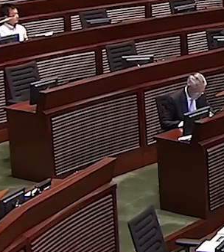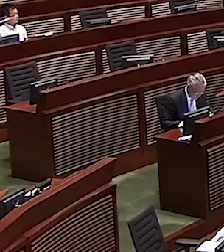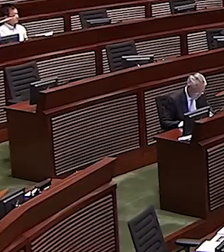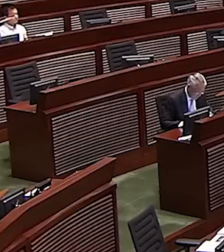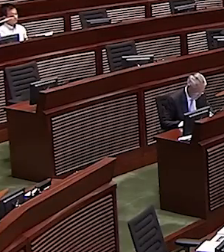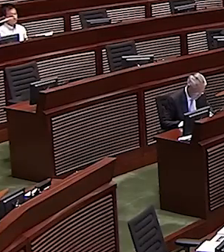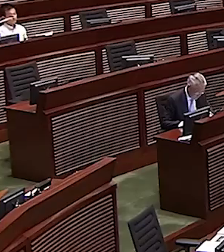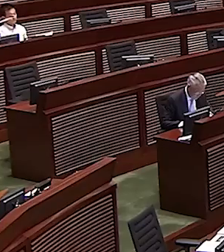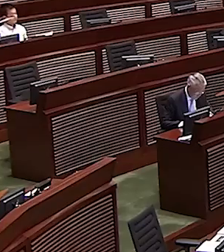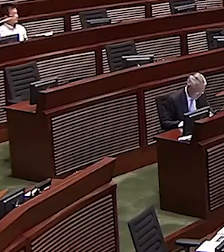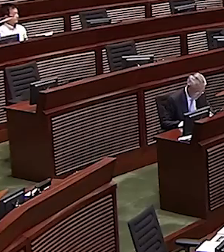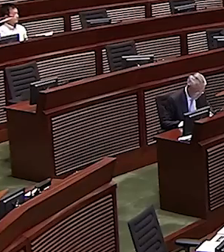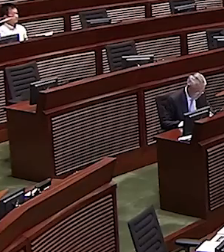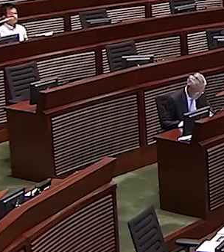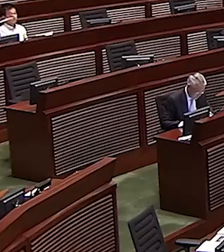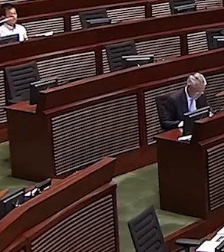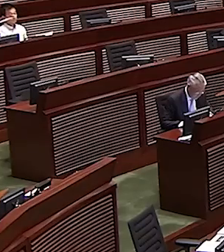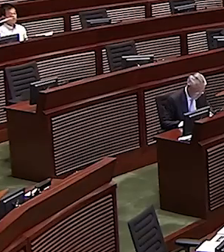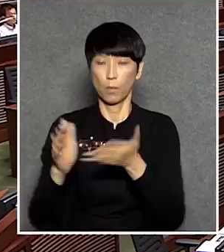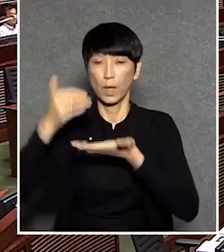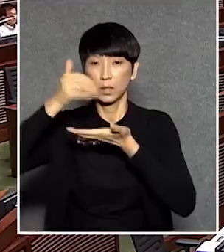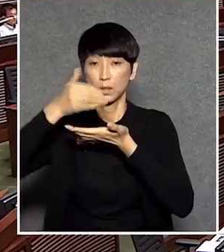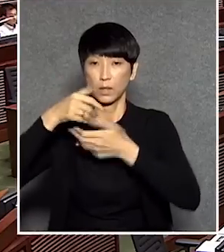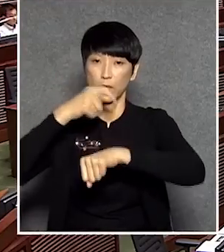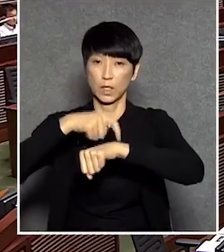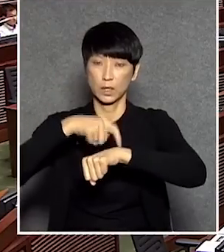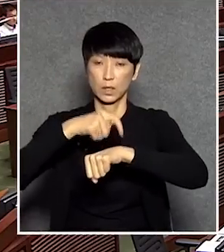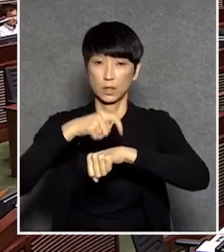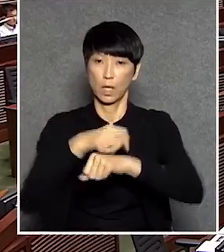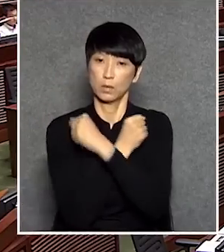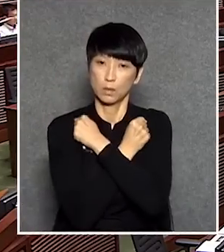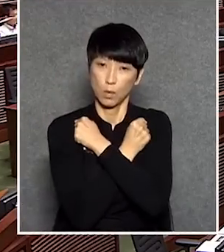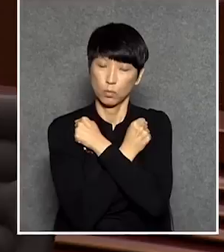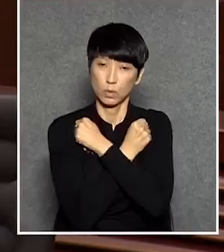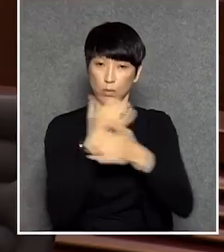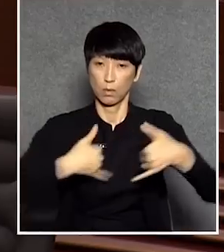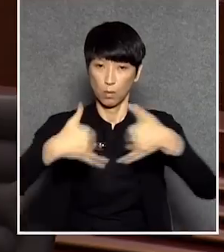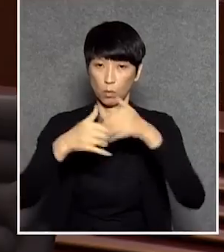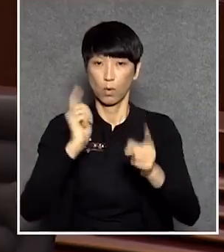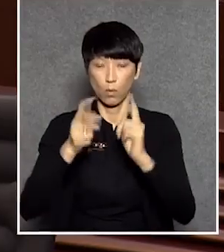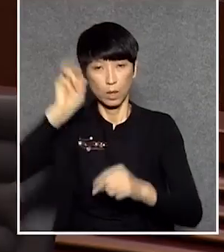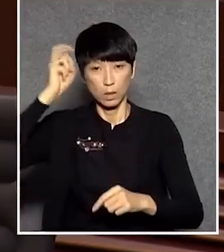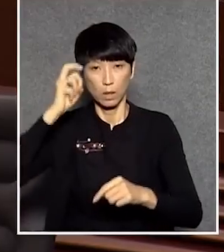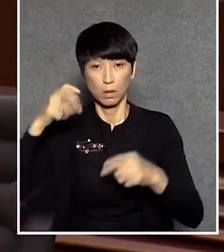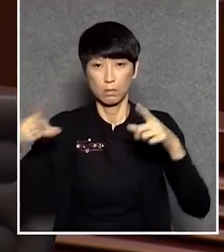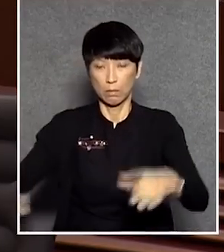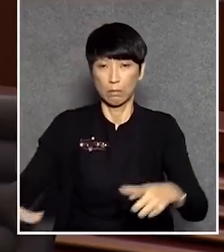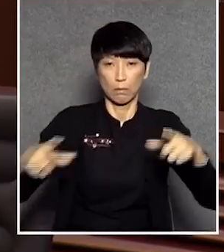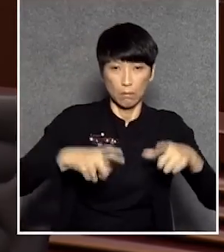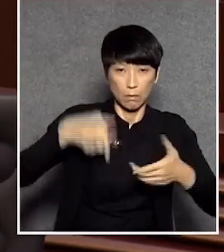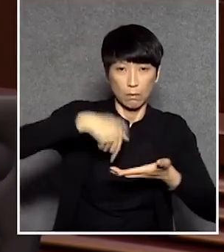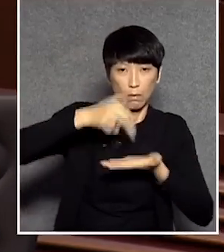主席考慮一係咧安排食飯嘅時間休會，另外一個咧考慮大家拎碟飯喺呢度台面